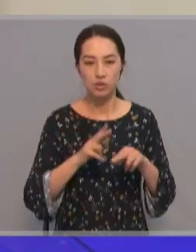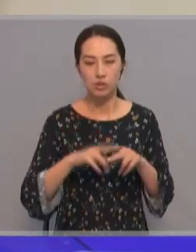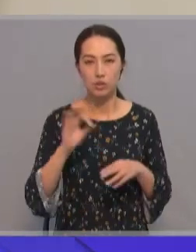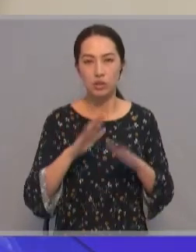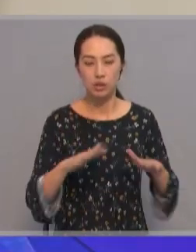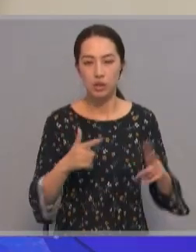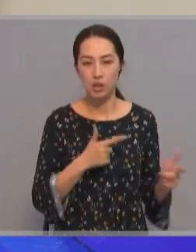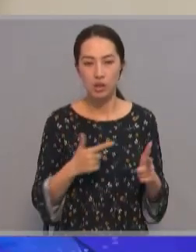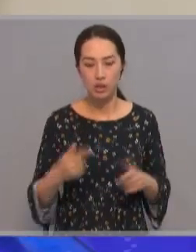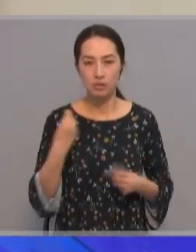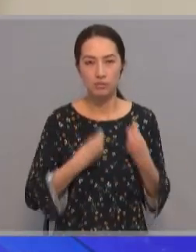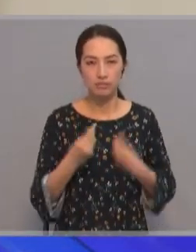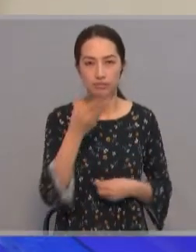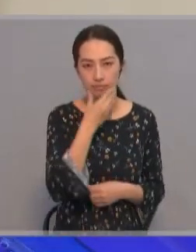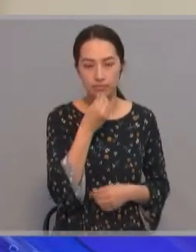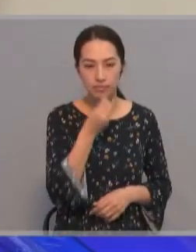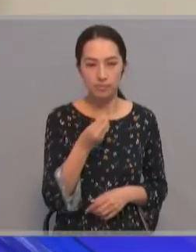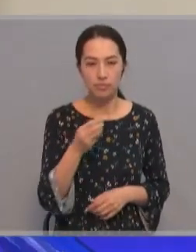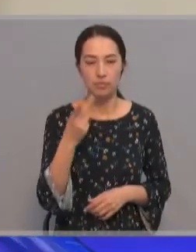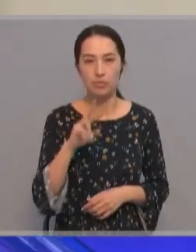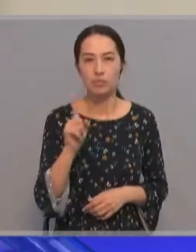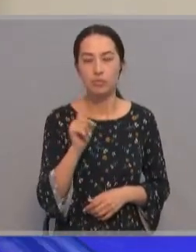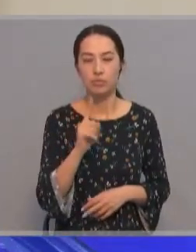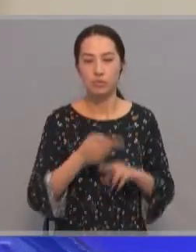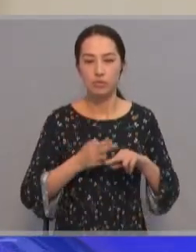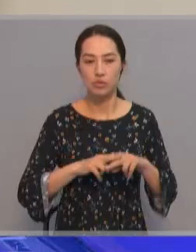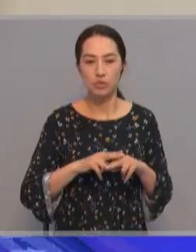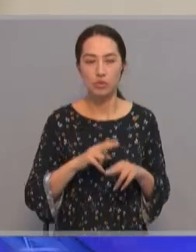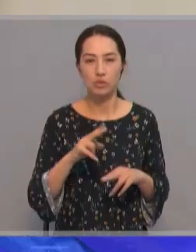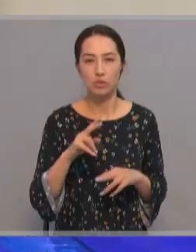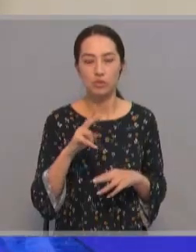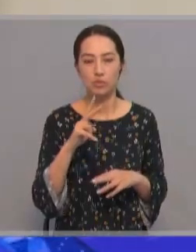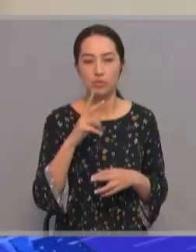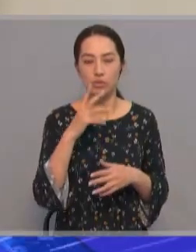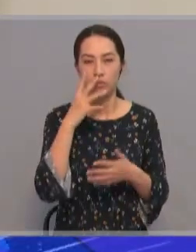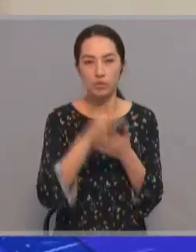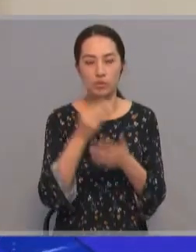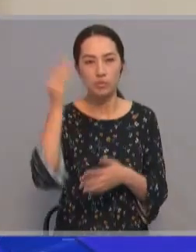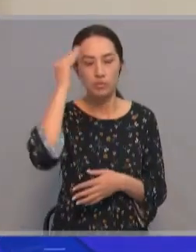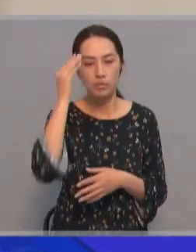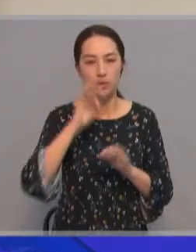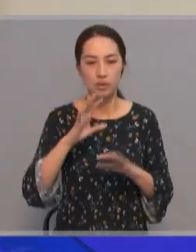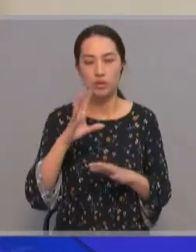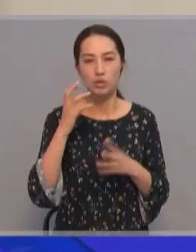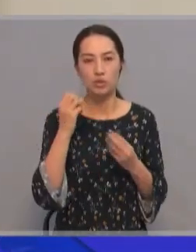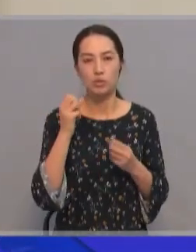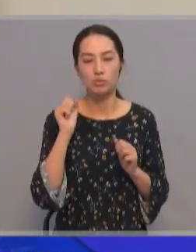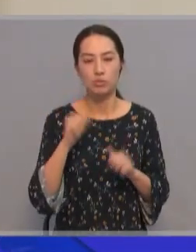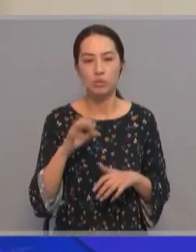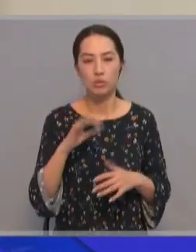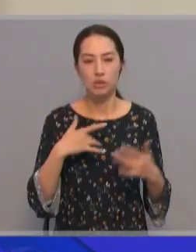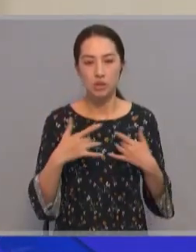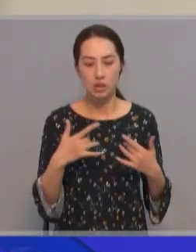постановки, одеваются в красивые костюмы для того, чтобы не только проявить свои знания английского языка, но и также какие-то